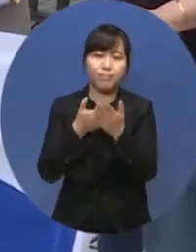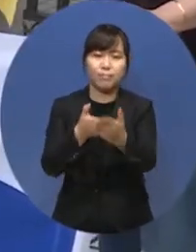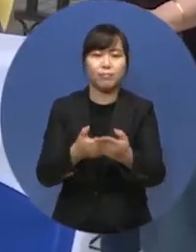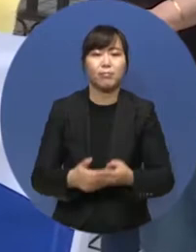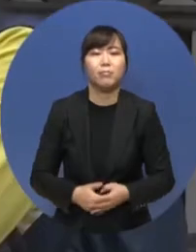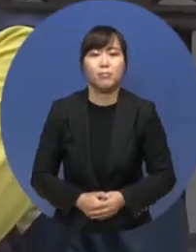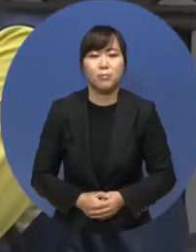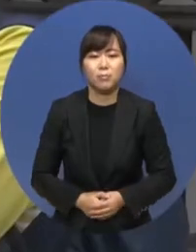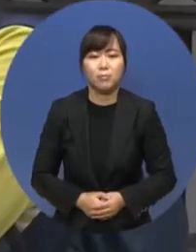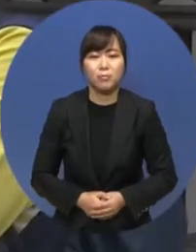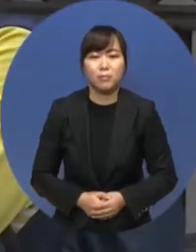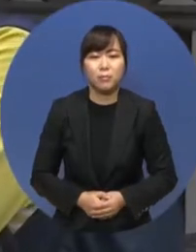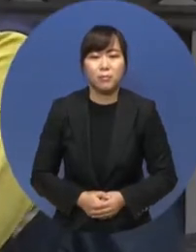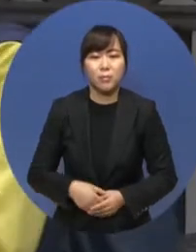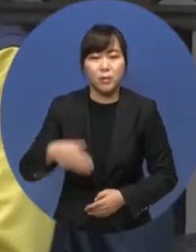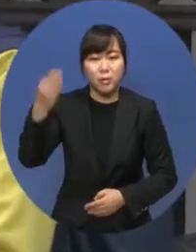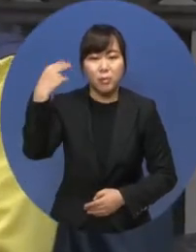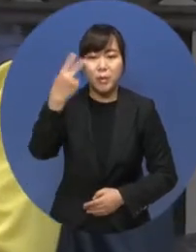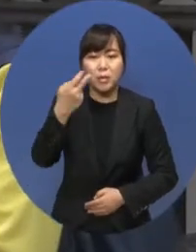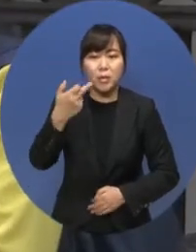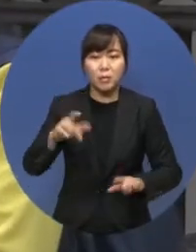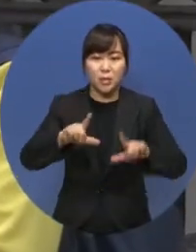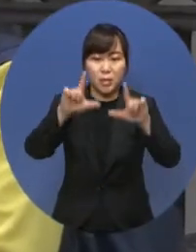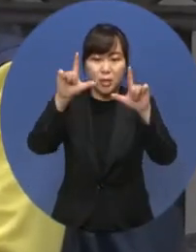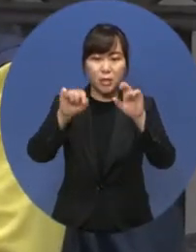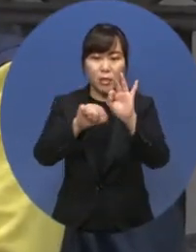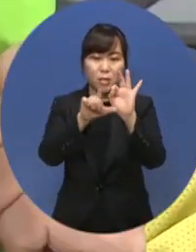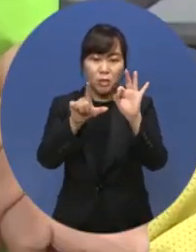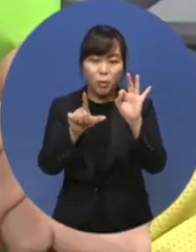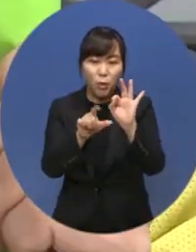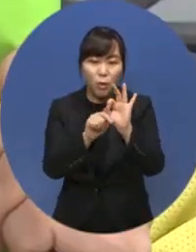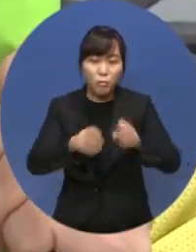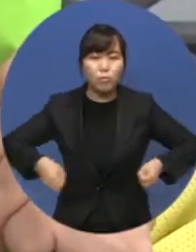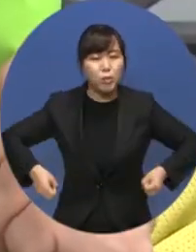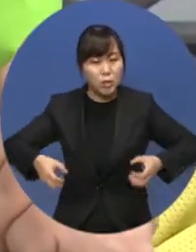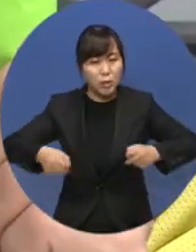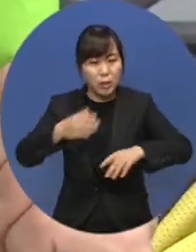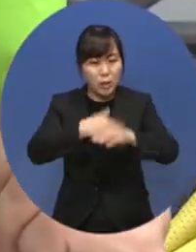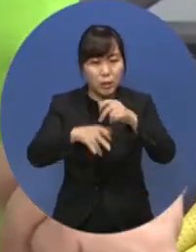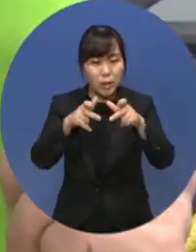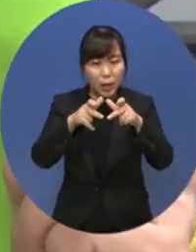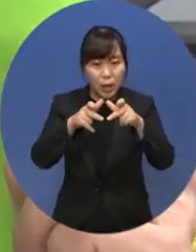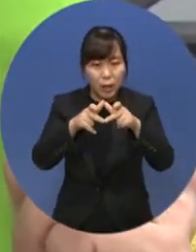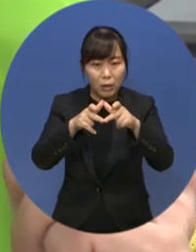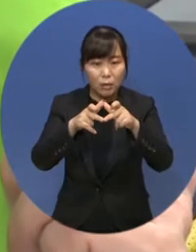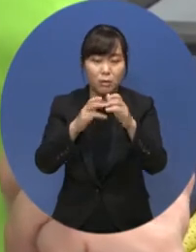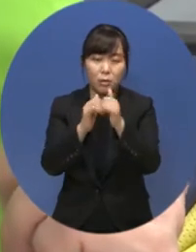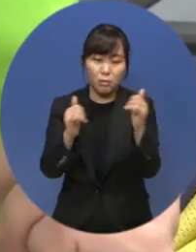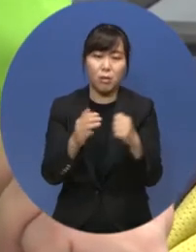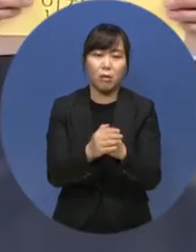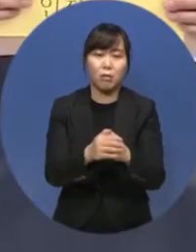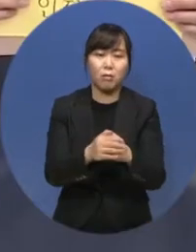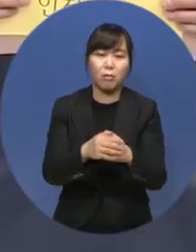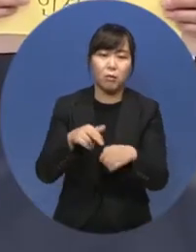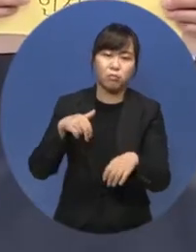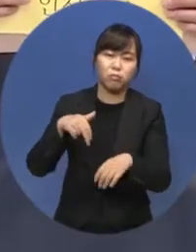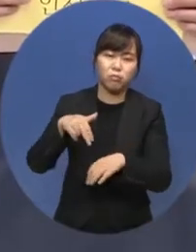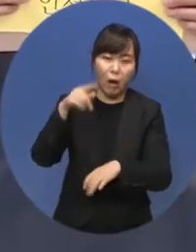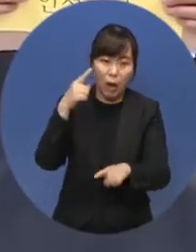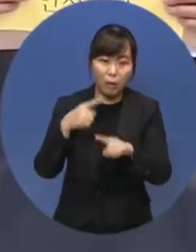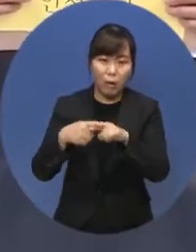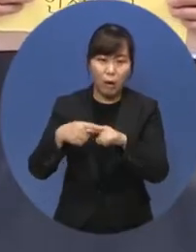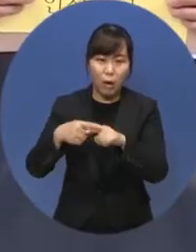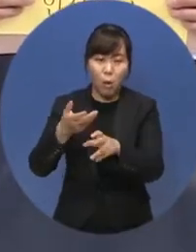나섰습니다. 지난 2017년 10월, 휠체어를 이용하는 지체장애인 A씨가 길을 건너다